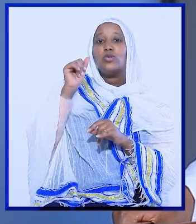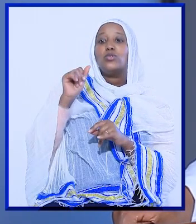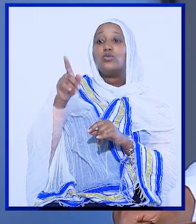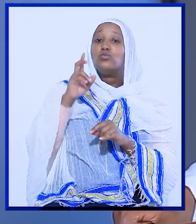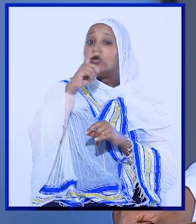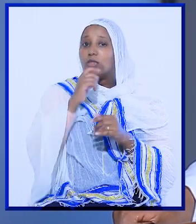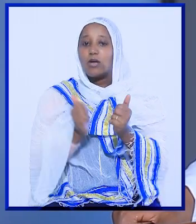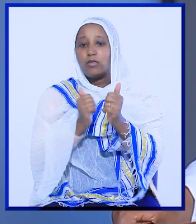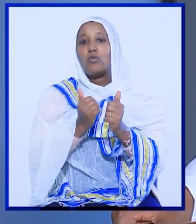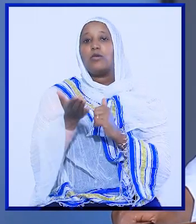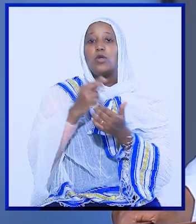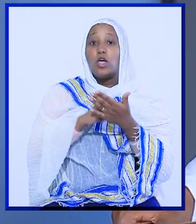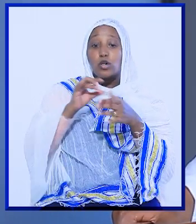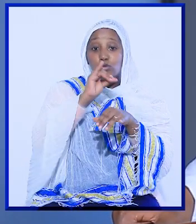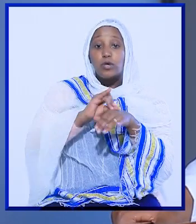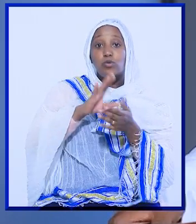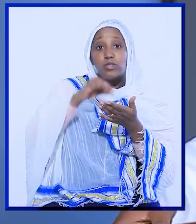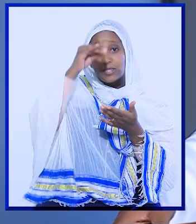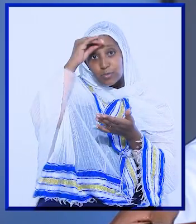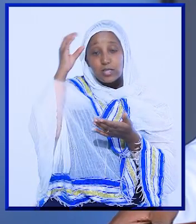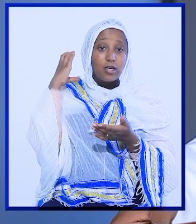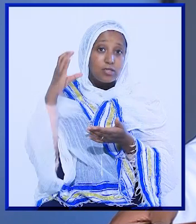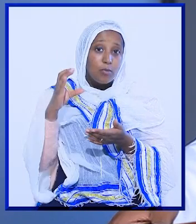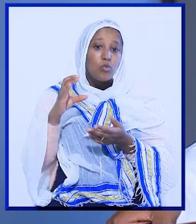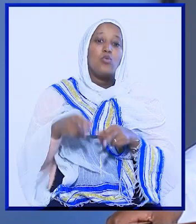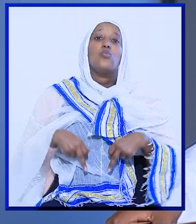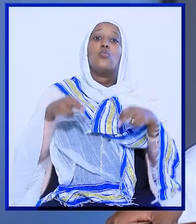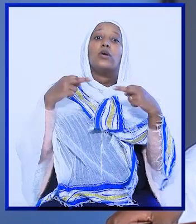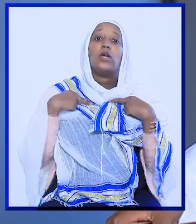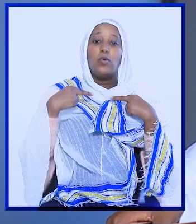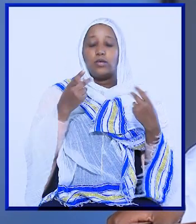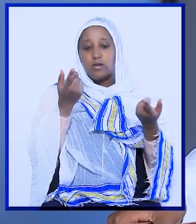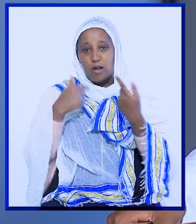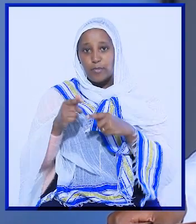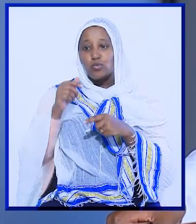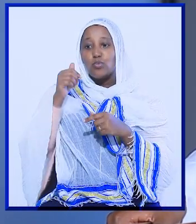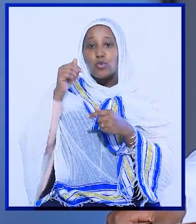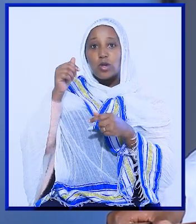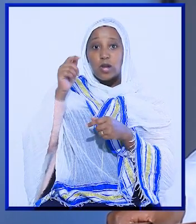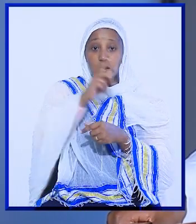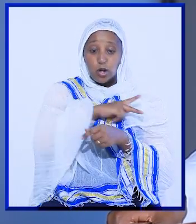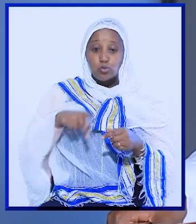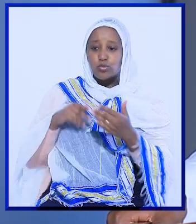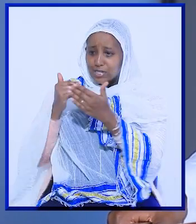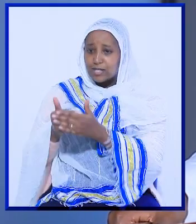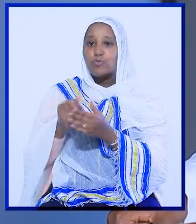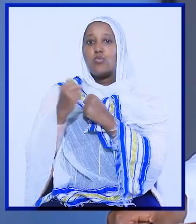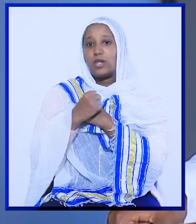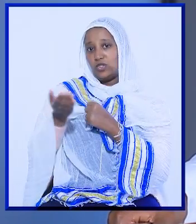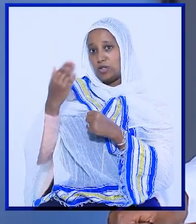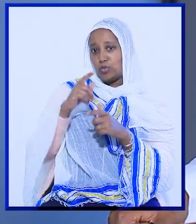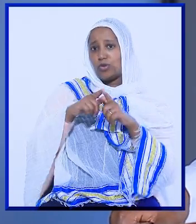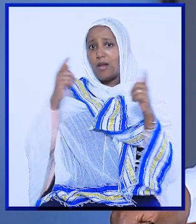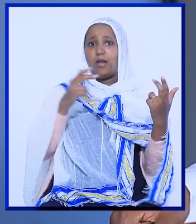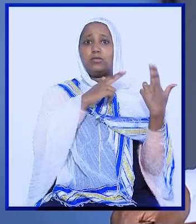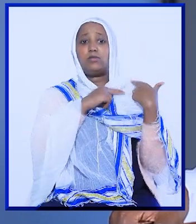የእርሱን ሐሰት ይከተሉ የነበሩ የነ ቅዱስ ጴጥሮስን ትምህርት እየሰሙ ወደ ህይወት ስለመጡ ለእርሱ ቅርብ ወዳጅ የነበሩ ለኔሮን ቄሳር ቅርብ ወዳጅ